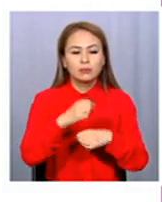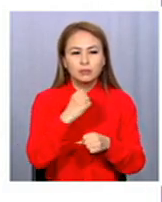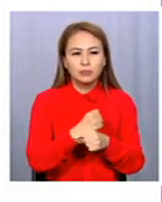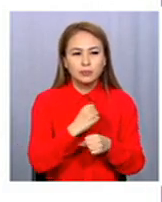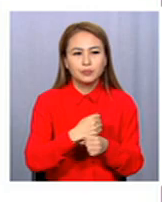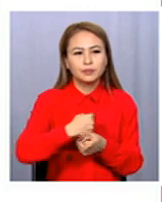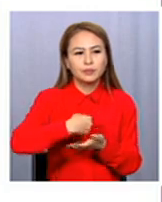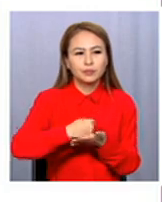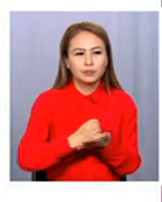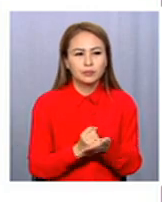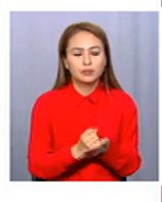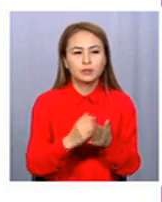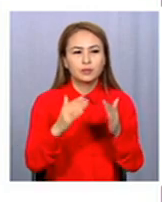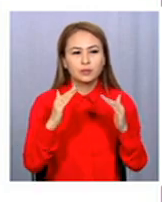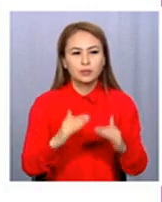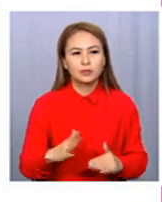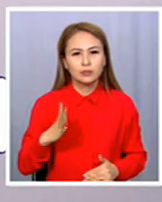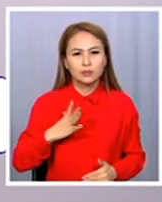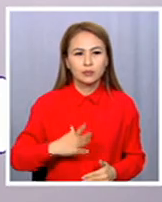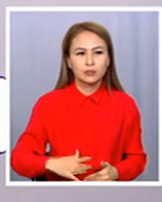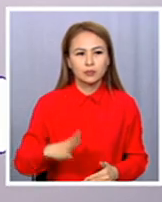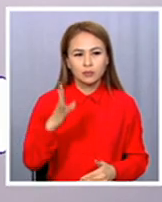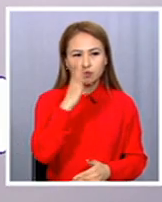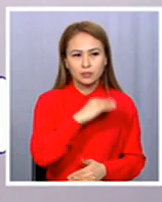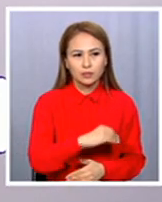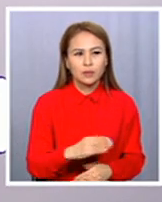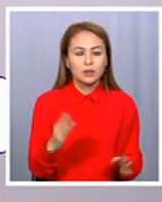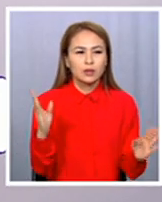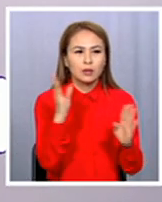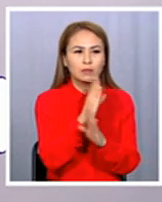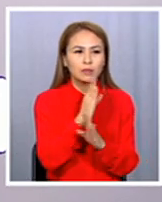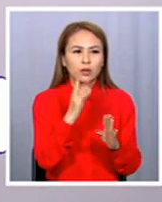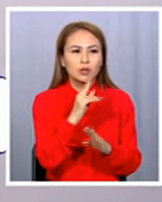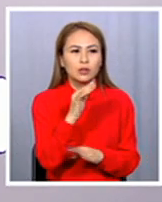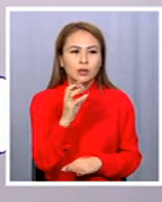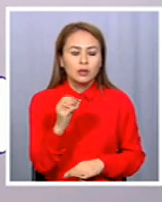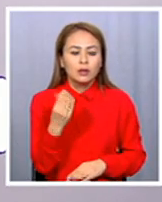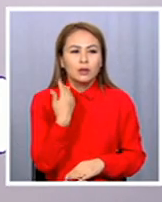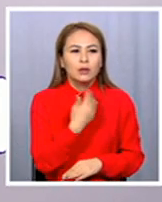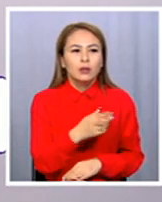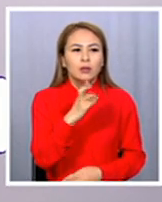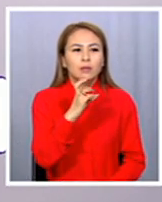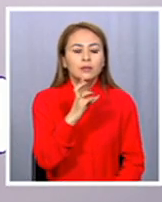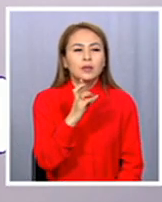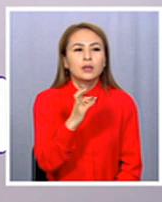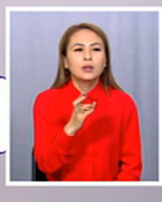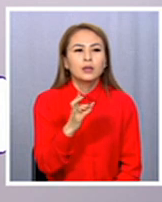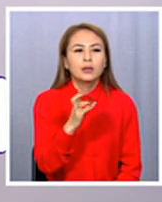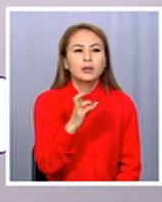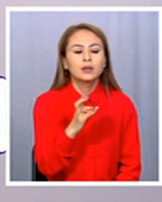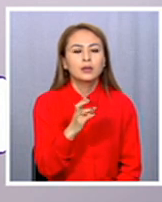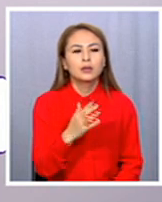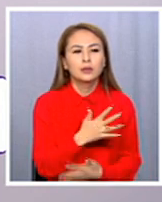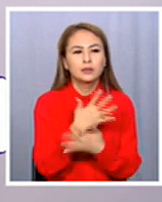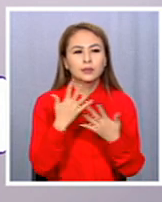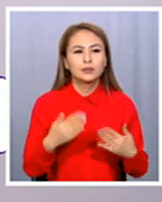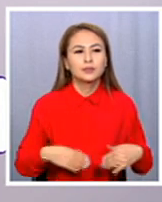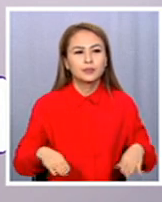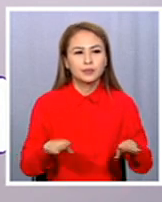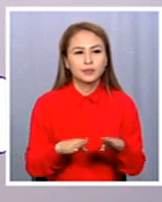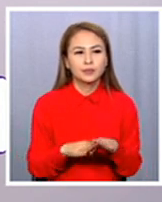тұрақты әрі төзімді болып келеді. Табиғи жүйе бұл балар кешенді үлкен күрделі